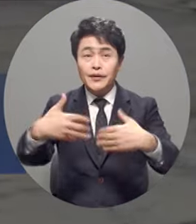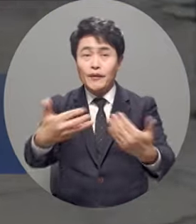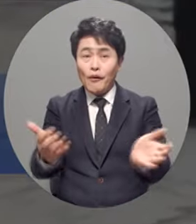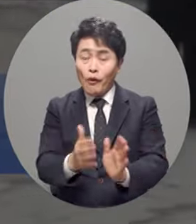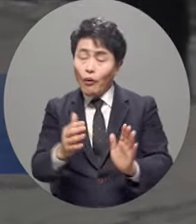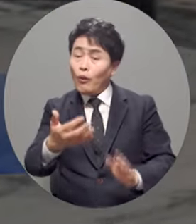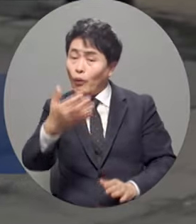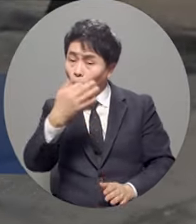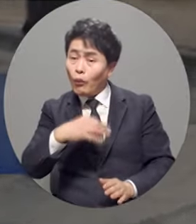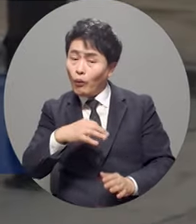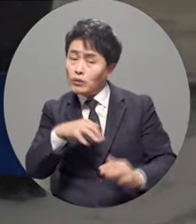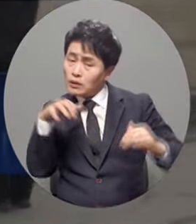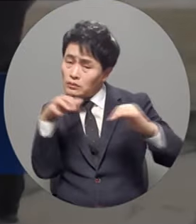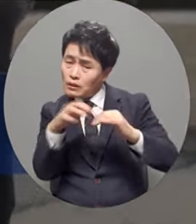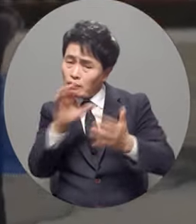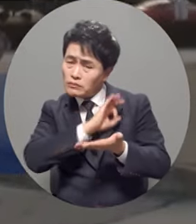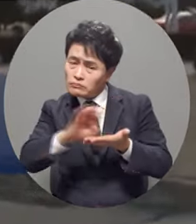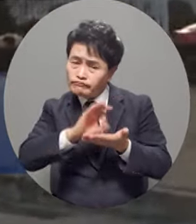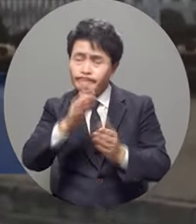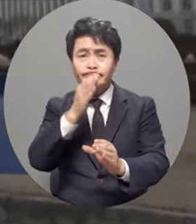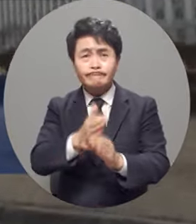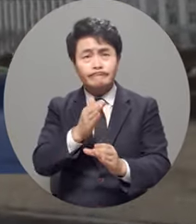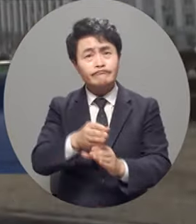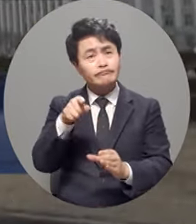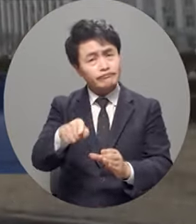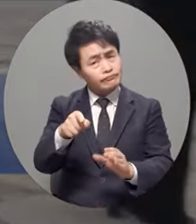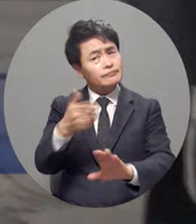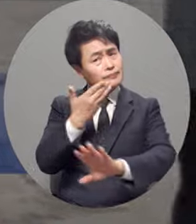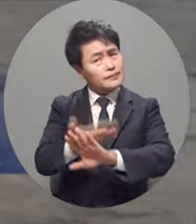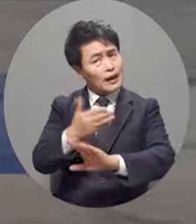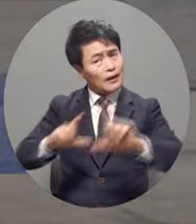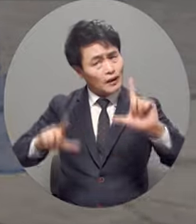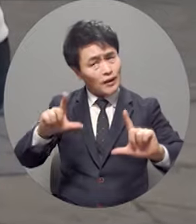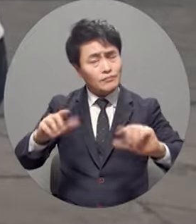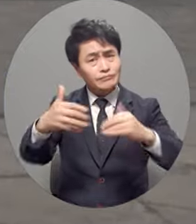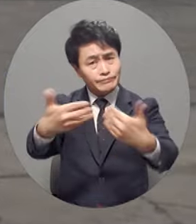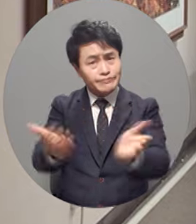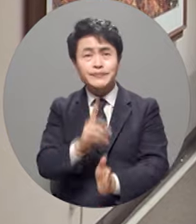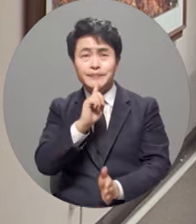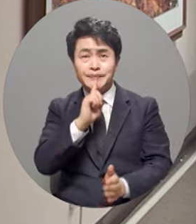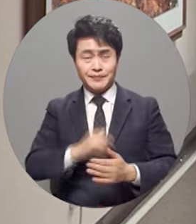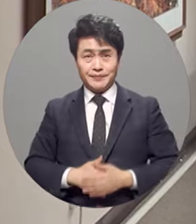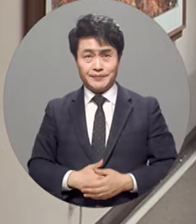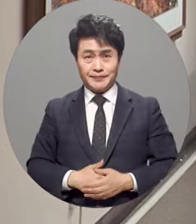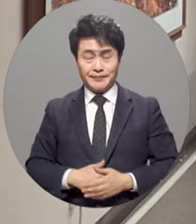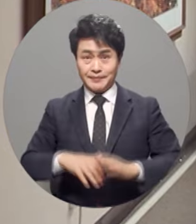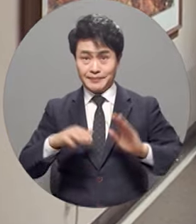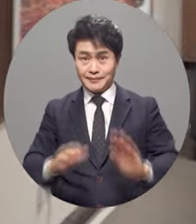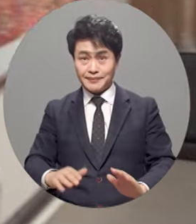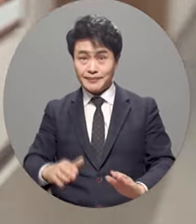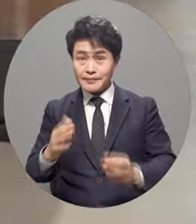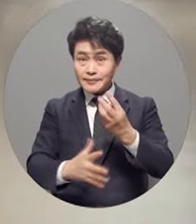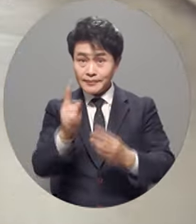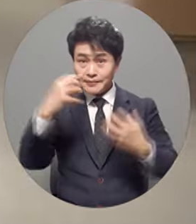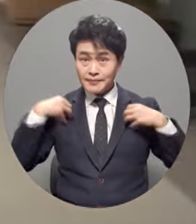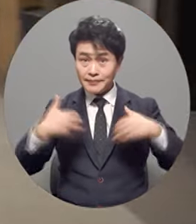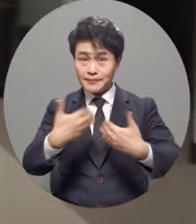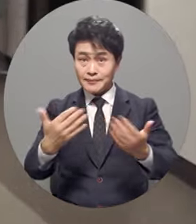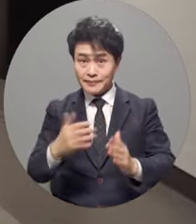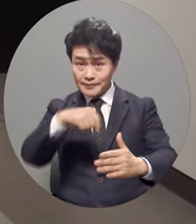전략에 좀 반영하고 있다라는 거 자체가 조금 좀 달라진 점이라고 볼 수 있을 것 같습니다 이런 가운데 통일부는 이달